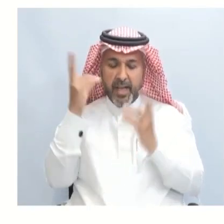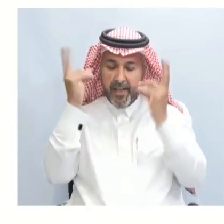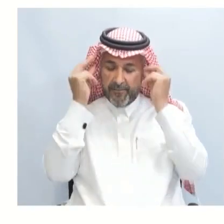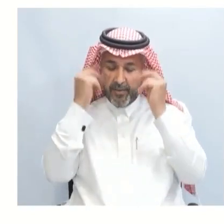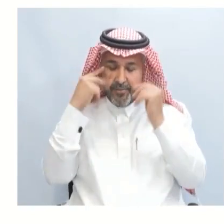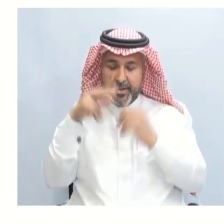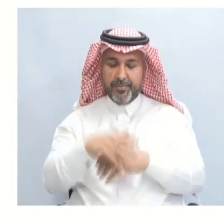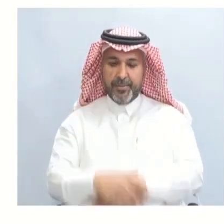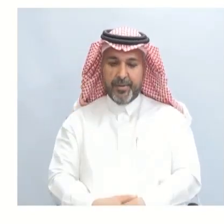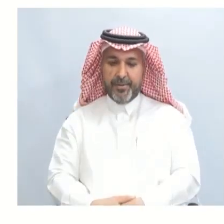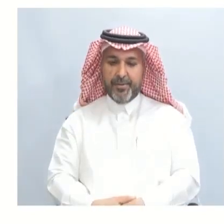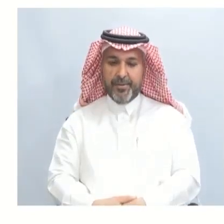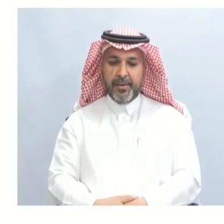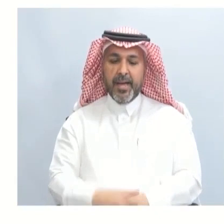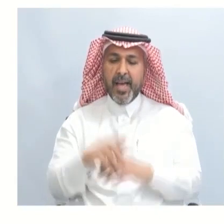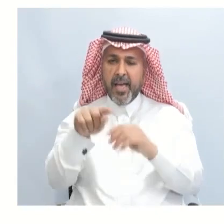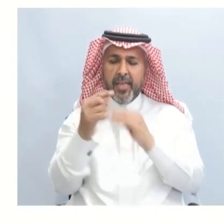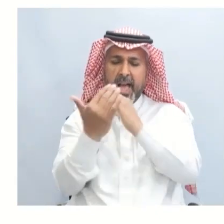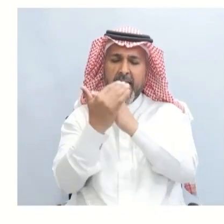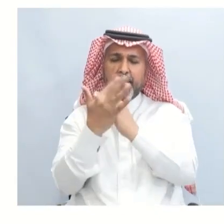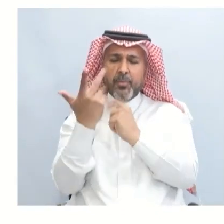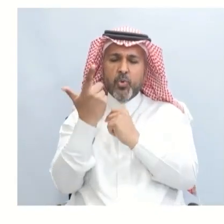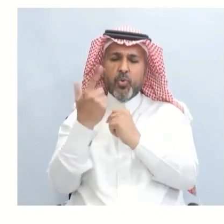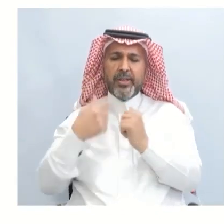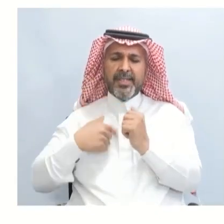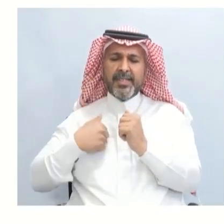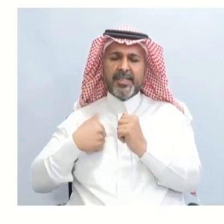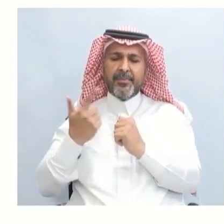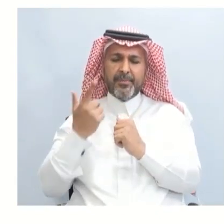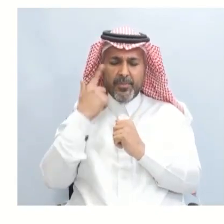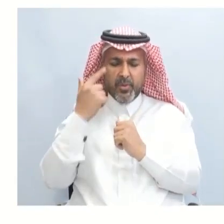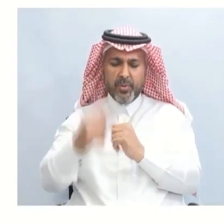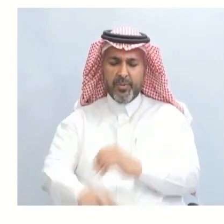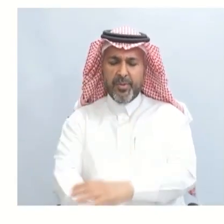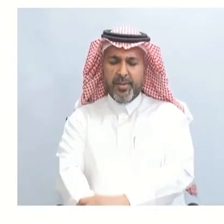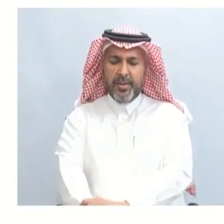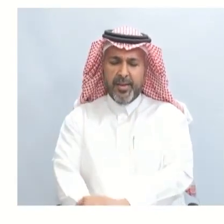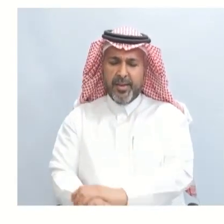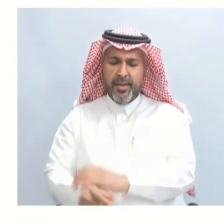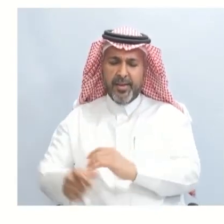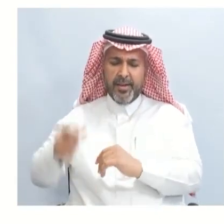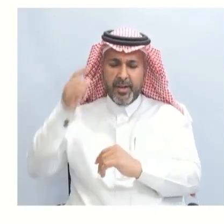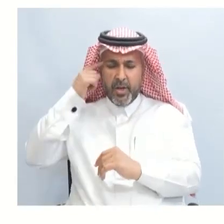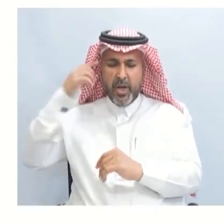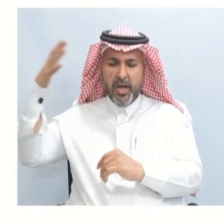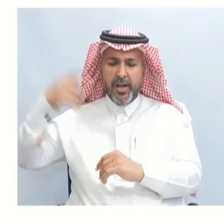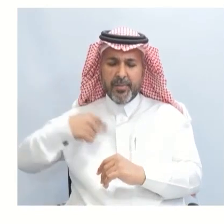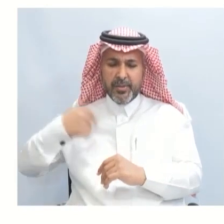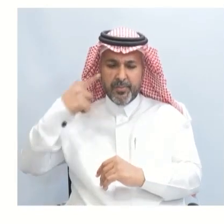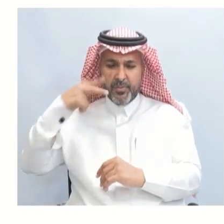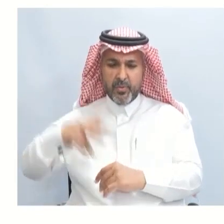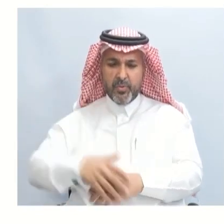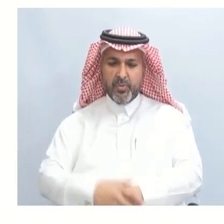توصل له توصل له العالم شهير جدا وسنا اخذه في لاحقا ولكن الان عزيزي الطالب